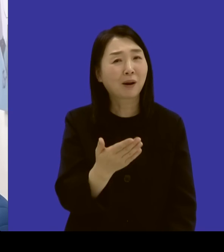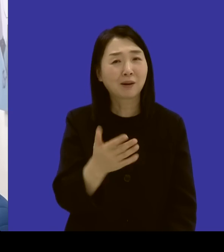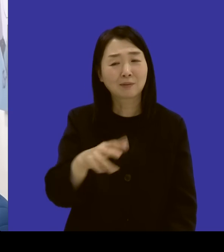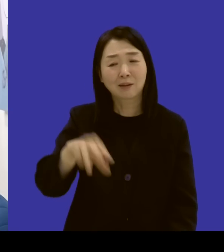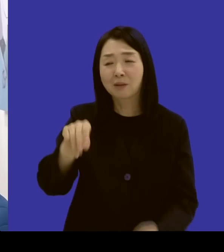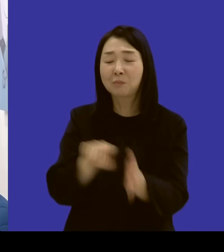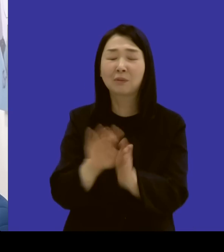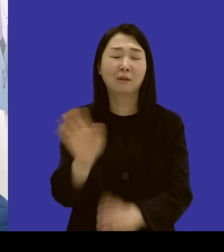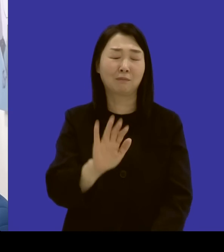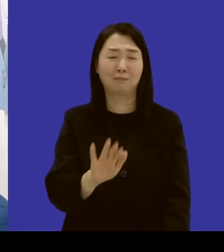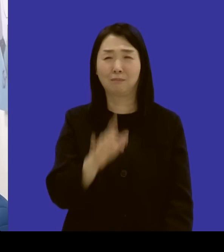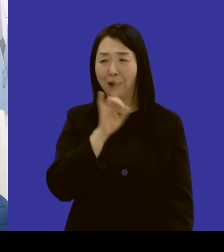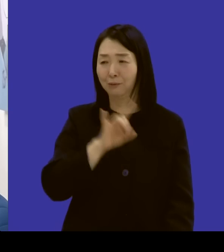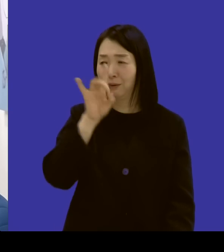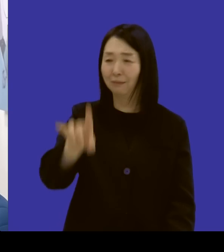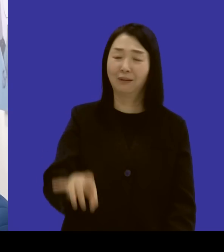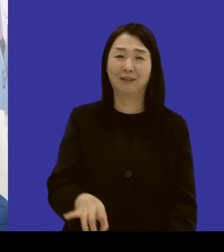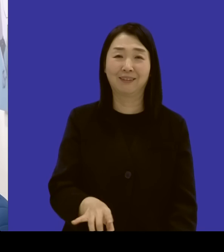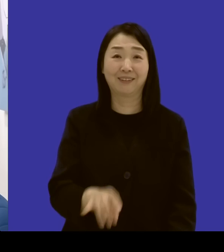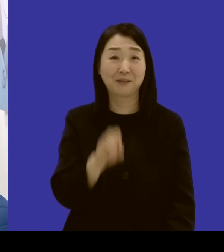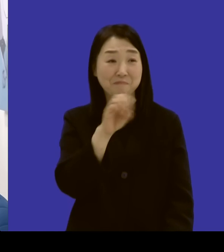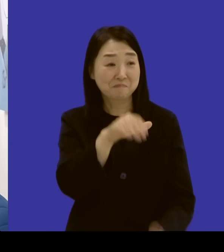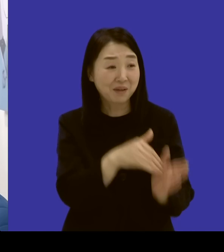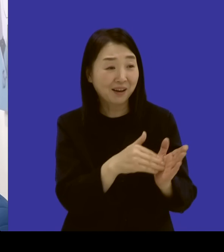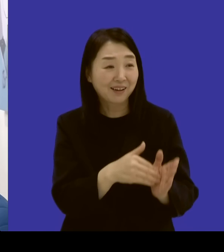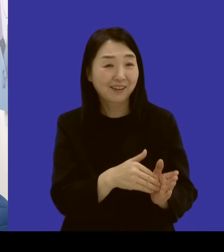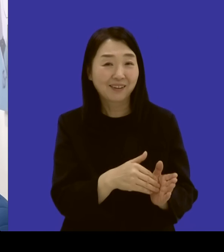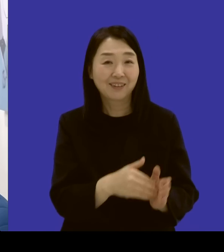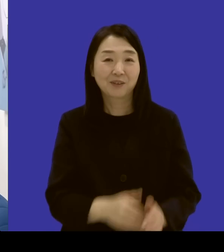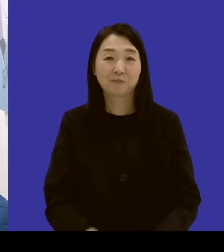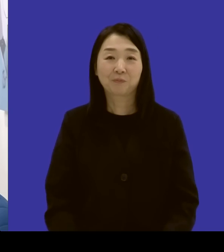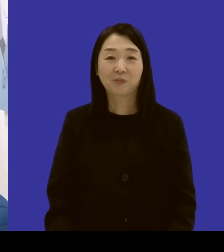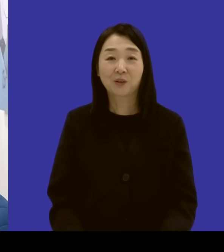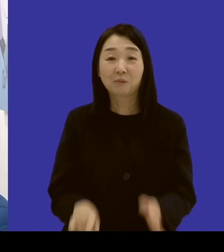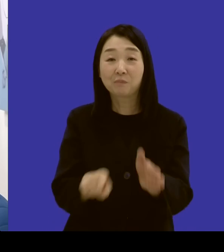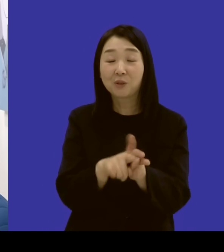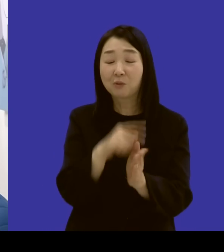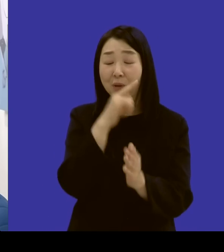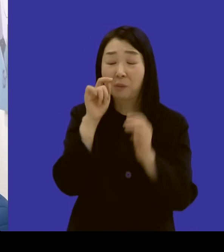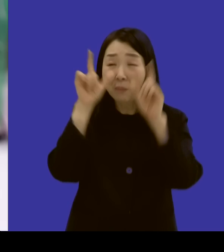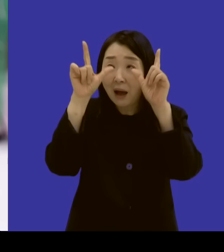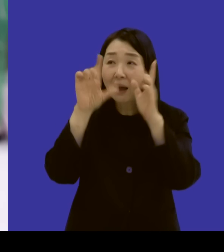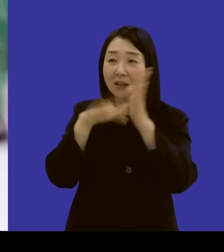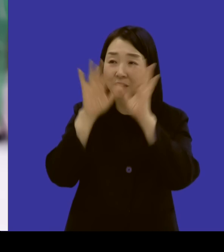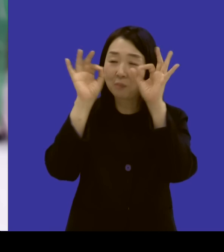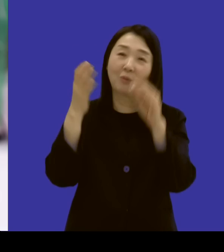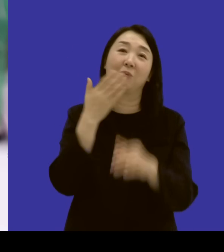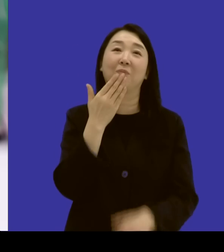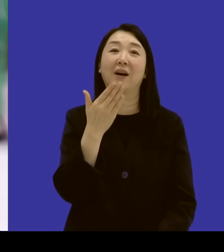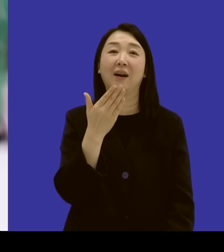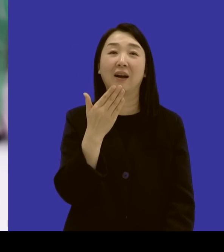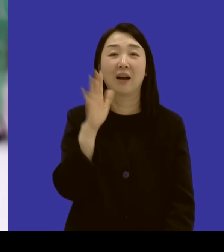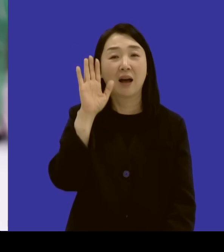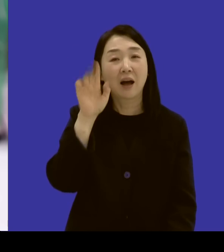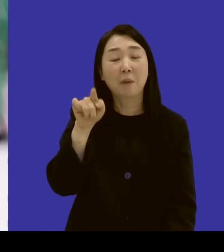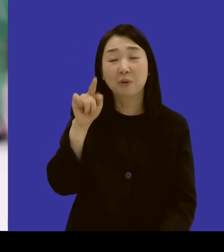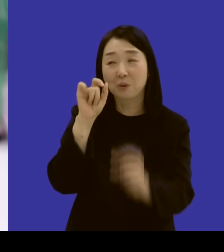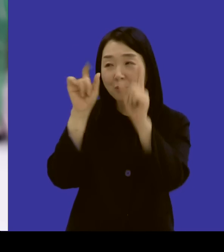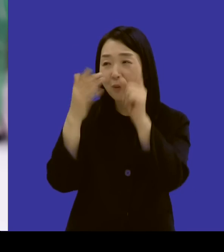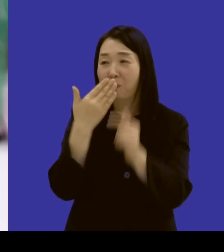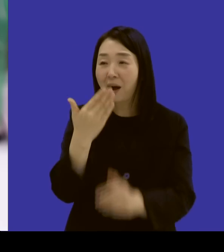안 믿어져요. 말도 안 돼. 제가 그러잖아요. 네. 그러면 그거는 믿음의 눈이 뜨여야지 보이는 거야. 언젠가는 네가 보게